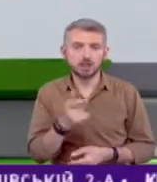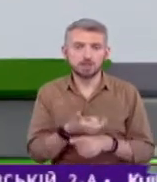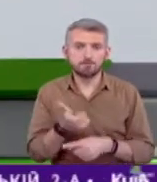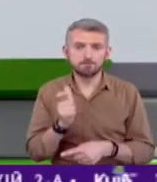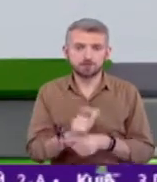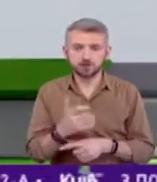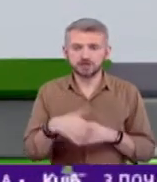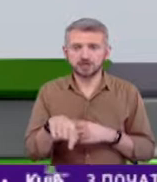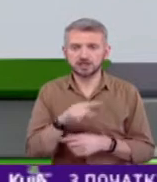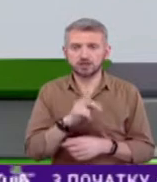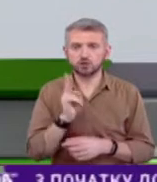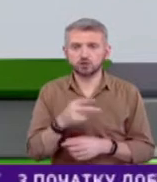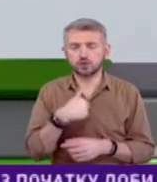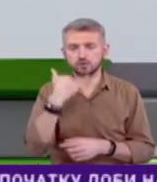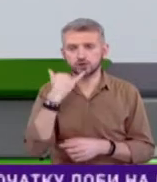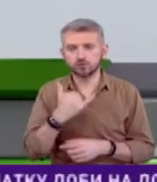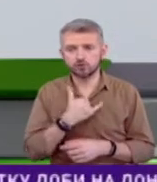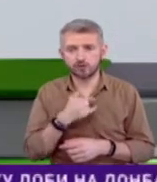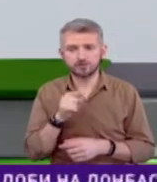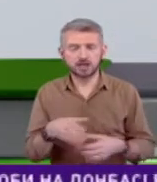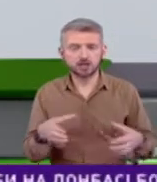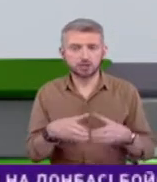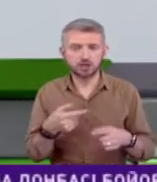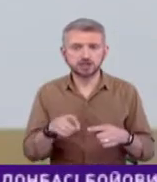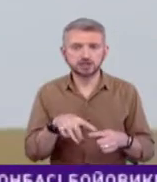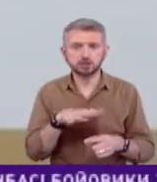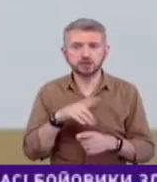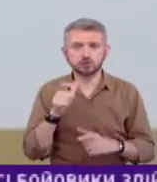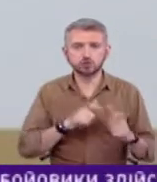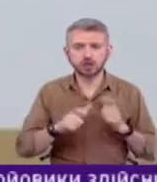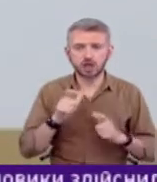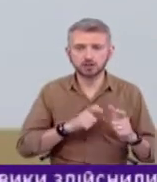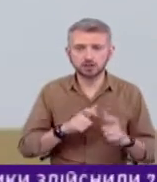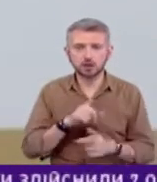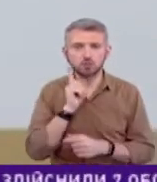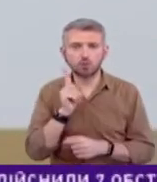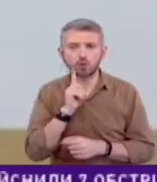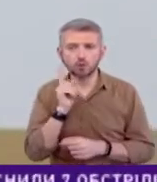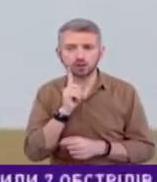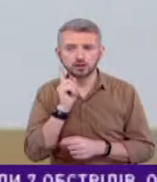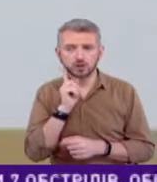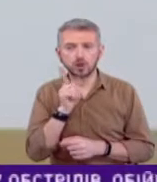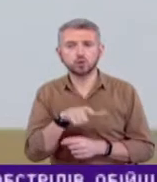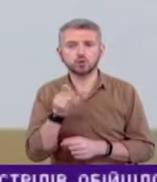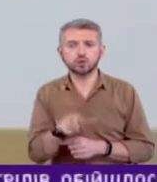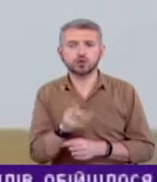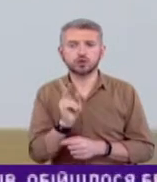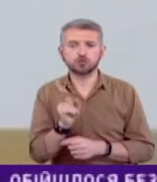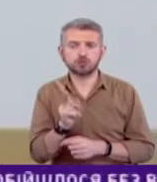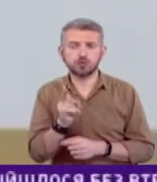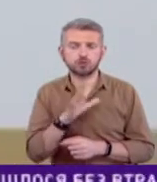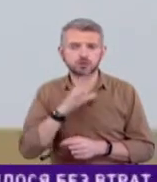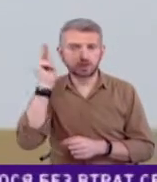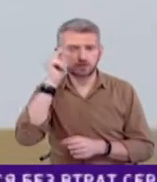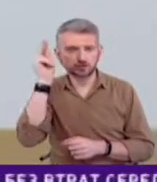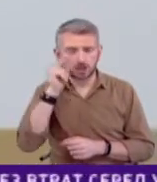більшість серед тих, хто до нас телефонував з цієї категорії, це були студенти, молодь, люди, які